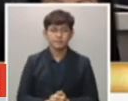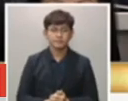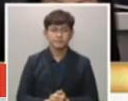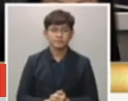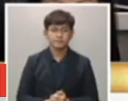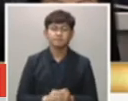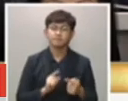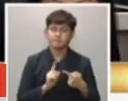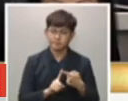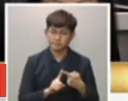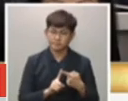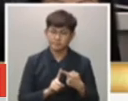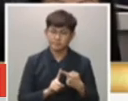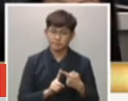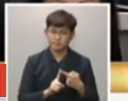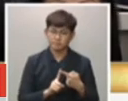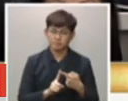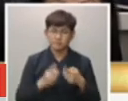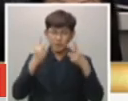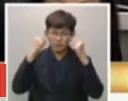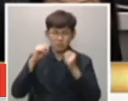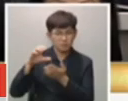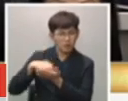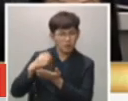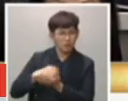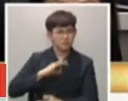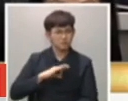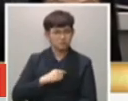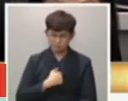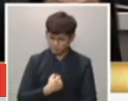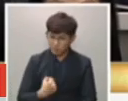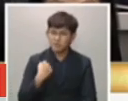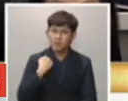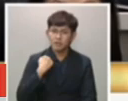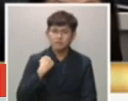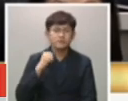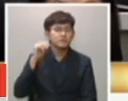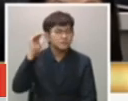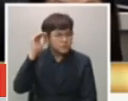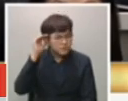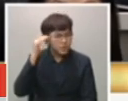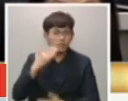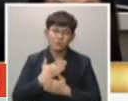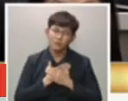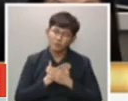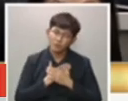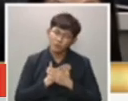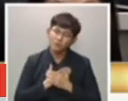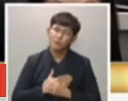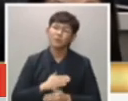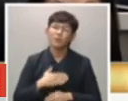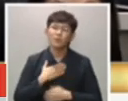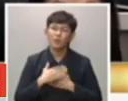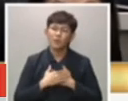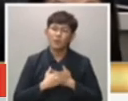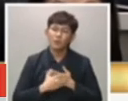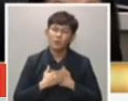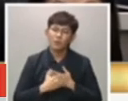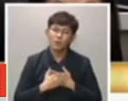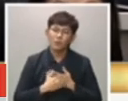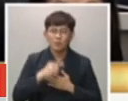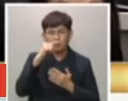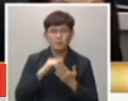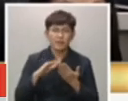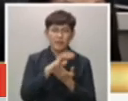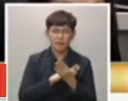1ท่านฟังท่านนายกแล้วเกิดความรู้สึกเชื่อมั่นเชื่อใจอบอุ่นว่าประเทศไทยเราเดินมาถูกทิศท